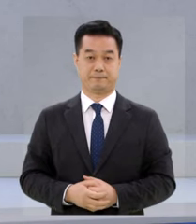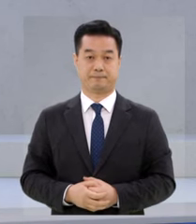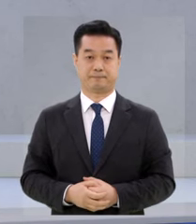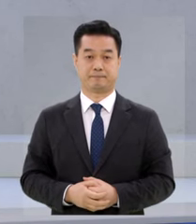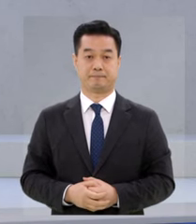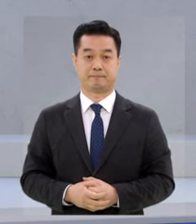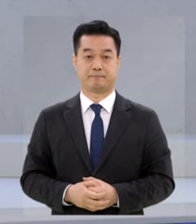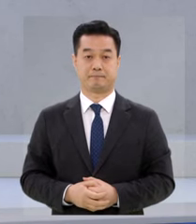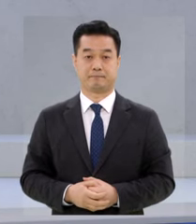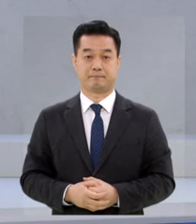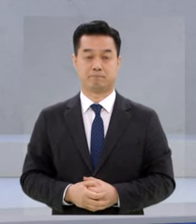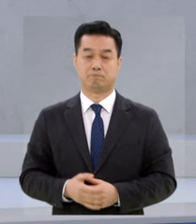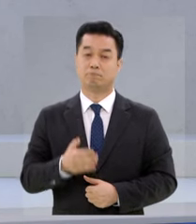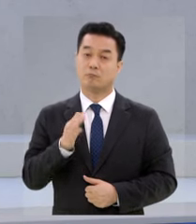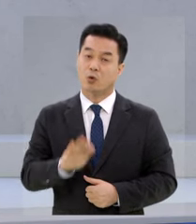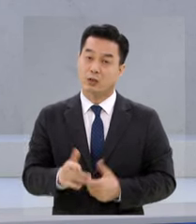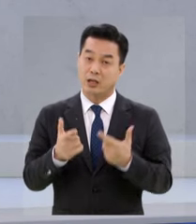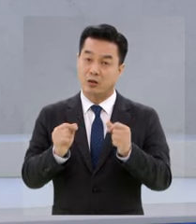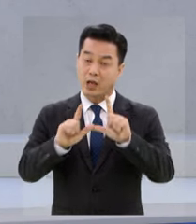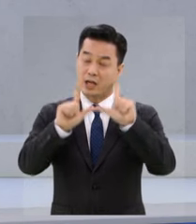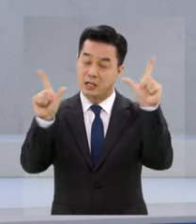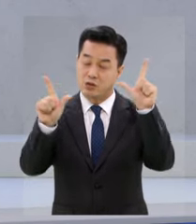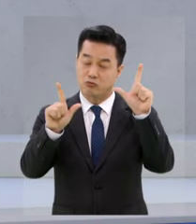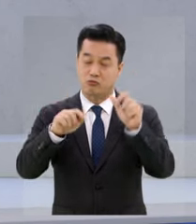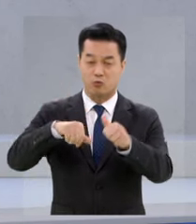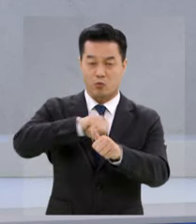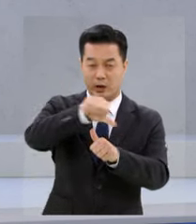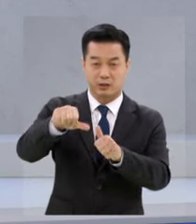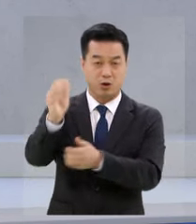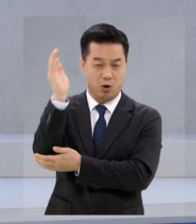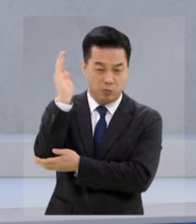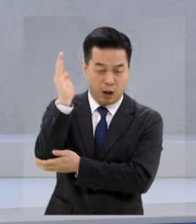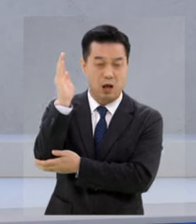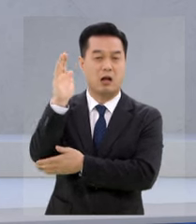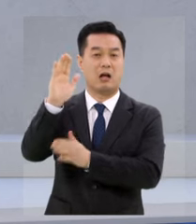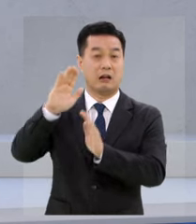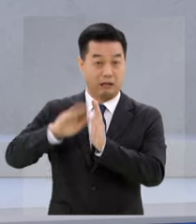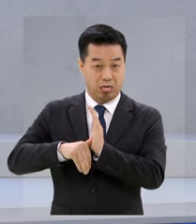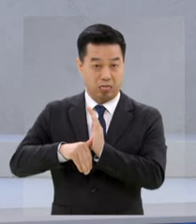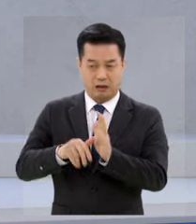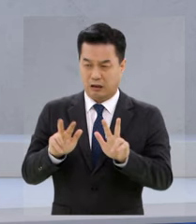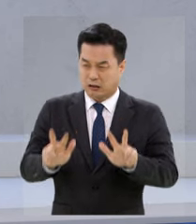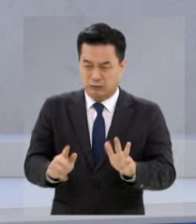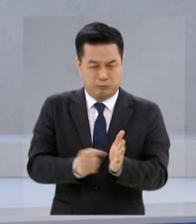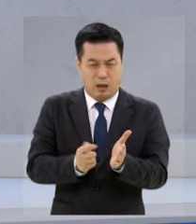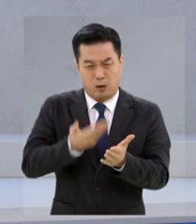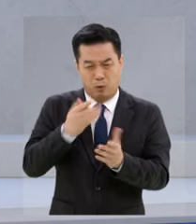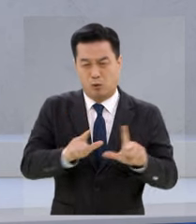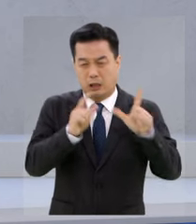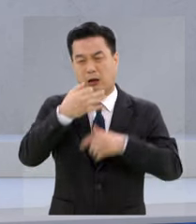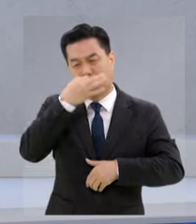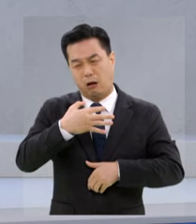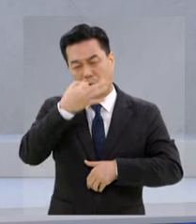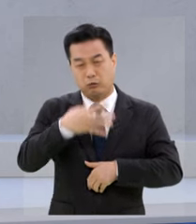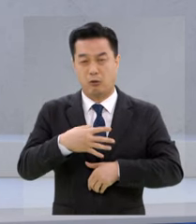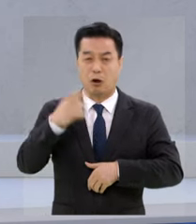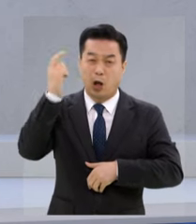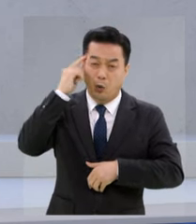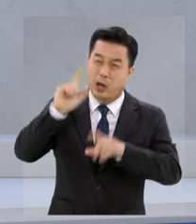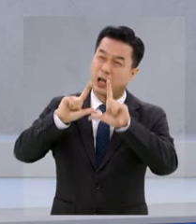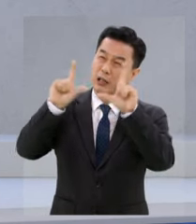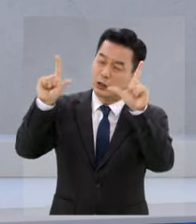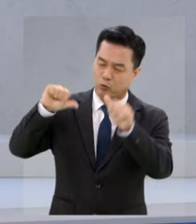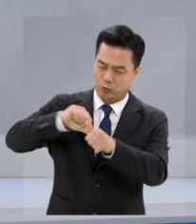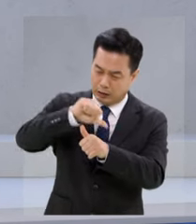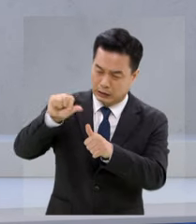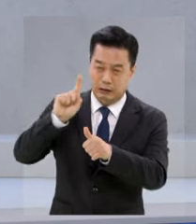합니다 그런데 이렇게 기후환경 얘기를 꺼내면 당장 먹고 살기도 급급한데 거기까지 신경 쓰기